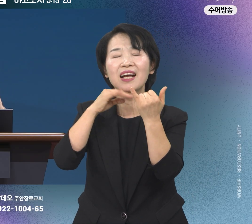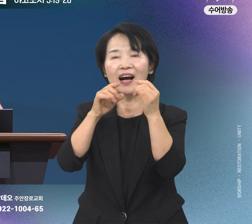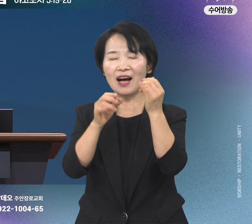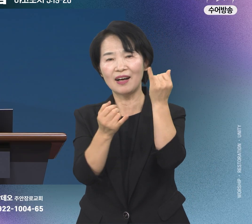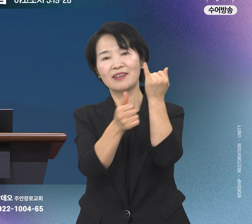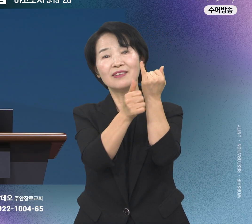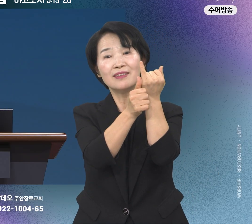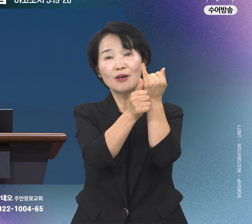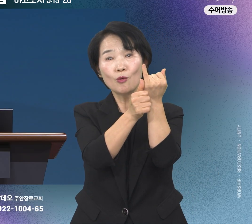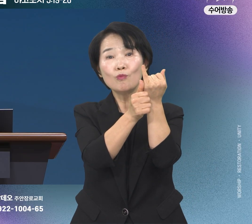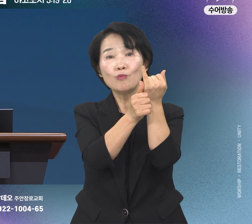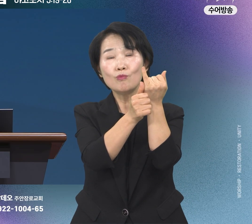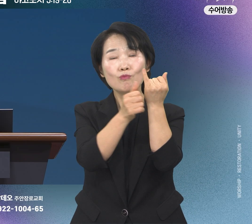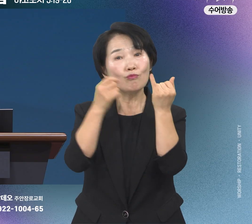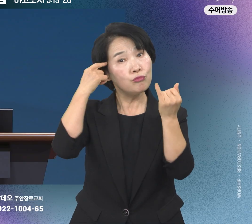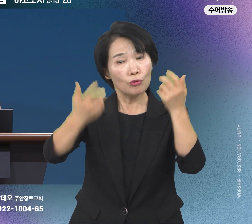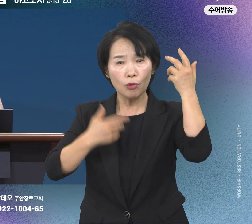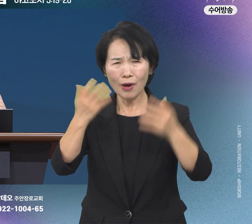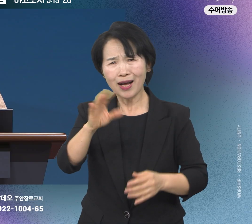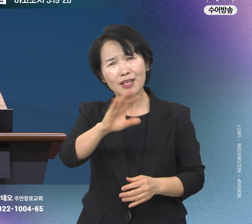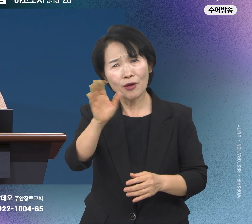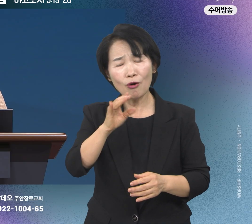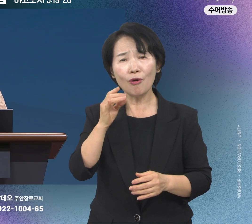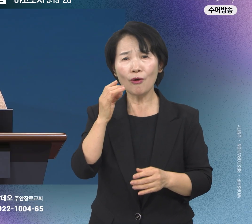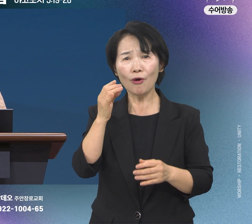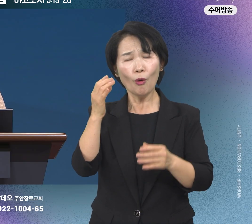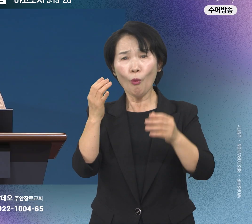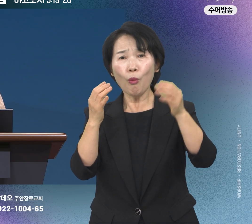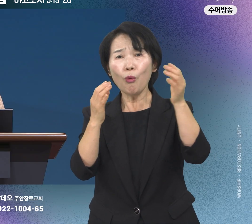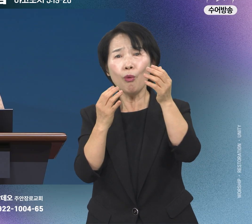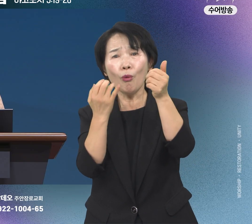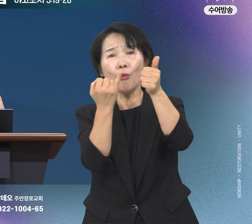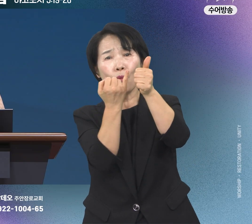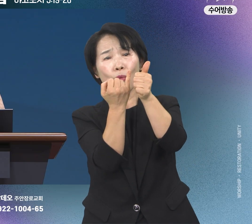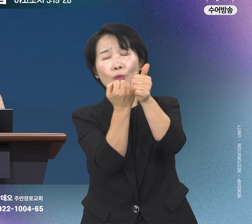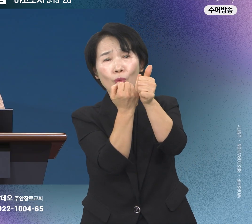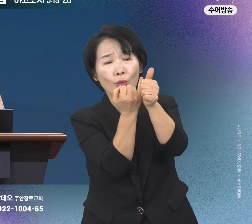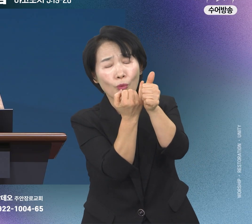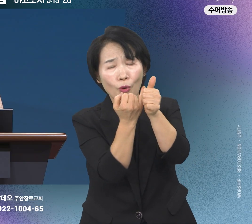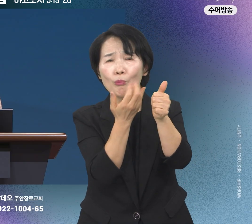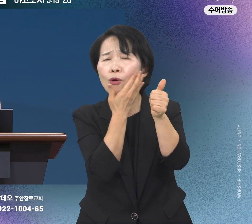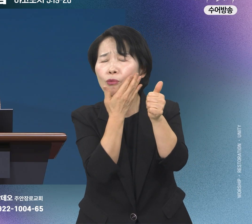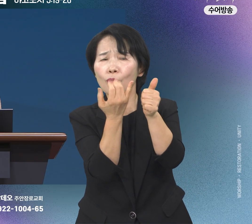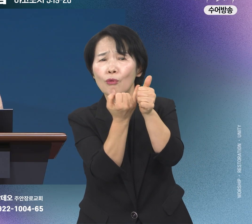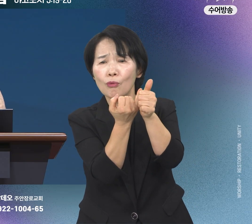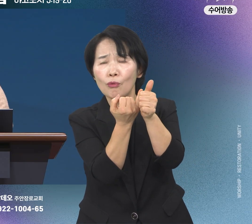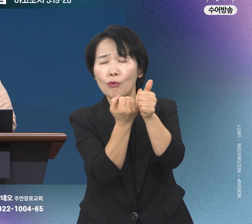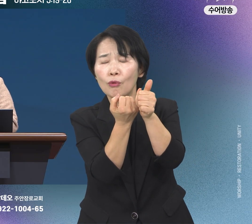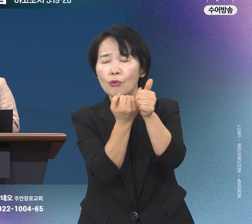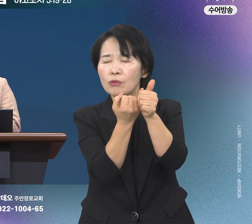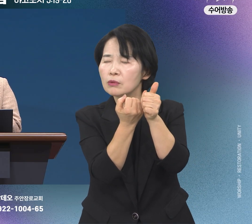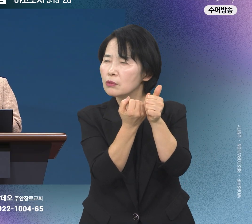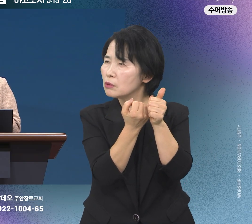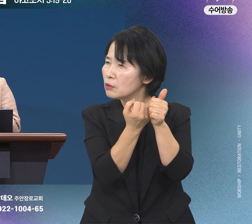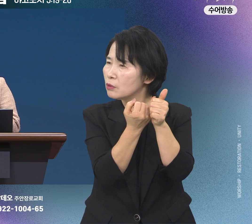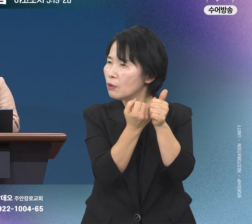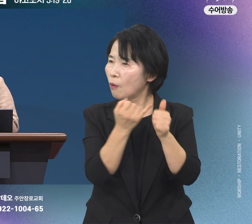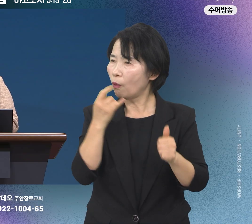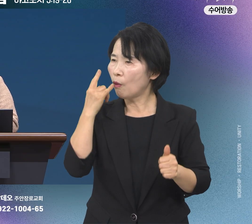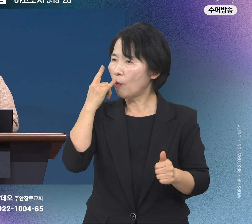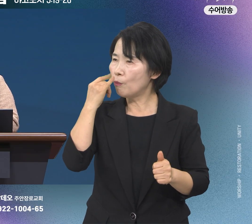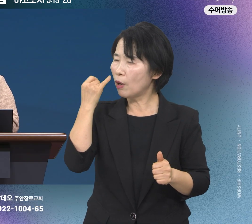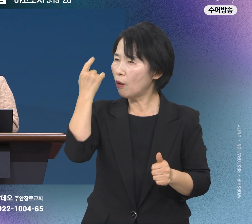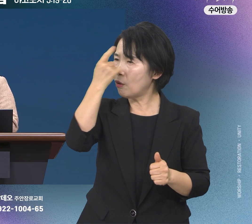엄마 얼굴을 제대로 봤는데 제가 알고 있던 엄마 얼굴이 아닌 거예요. 너무 상하신 거예요. 제가